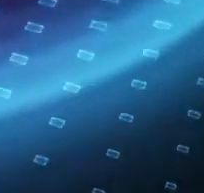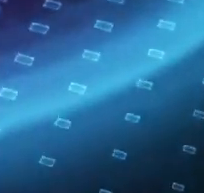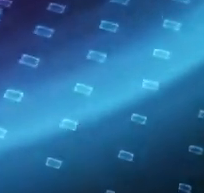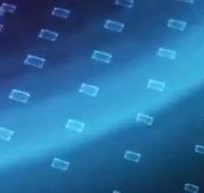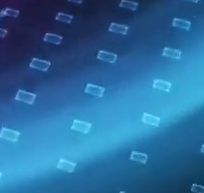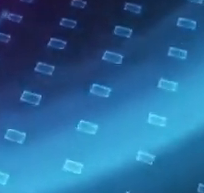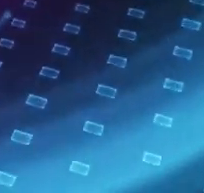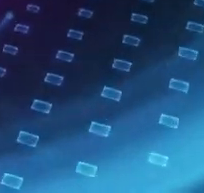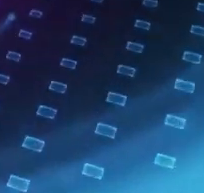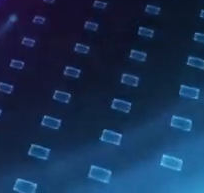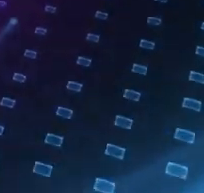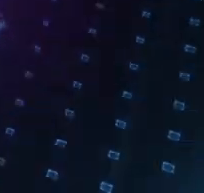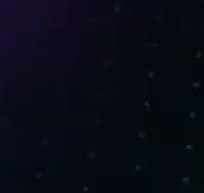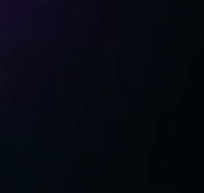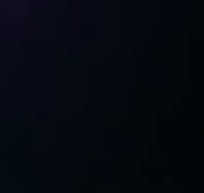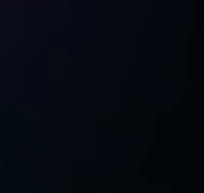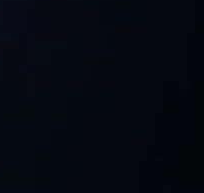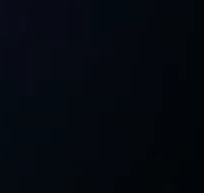menyentuhku